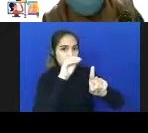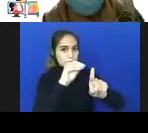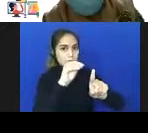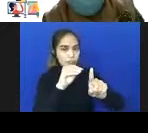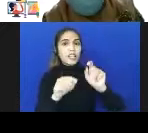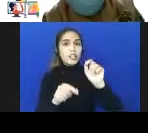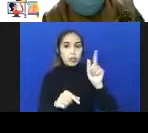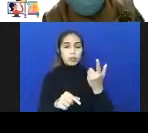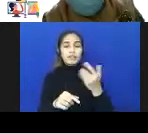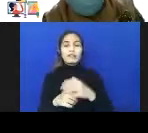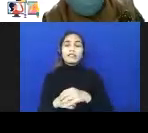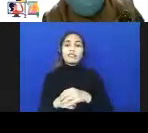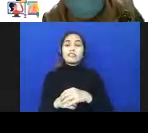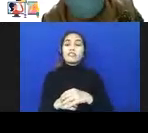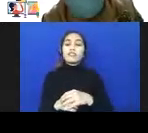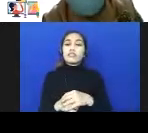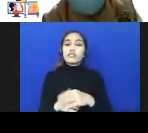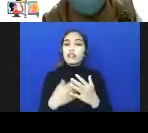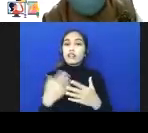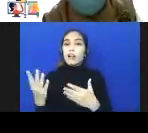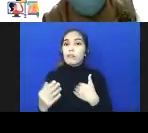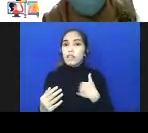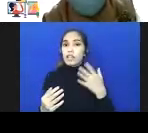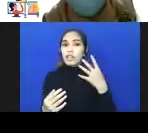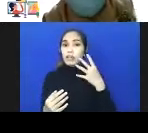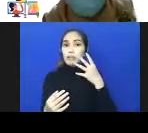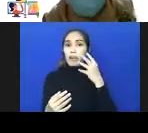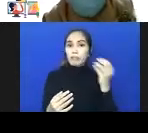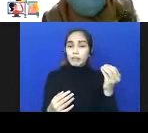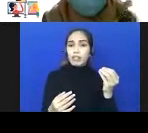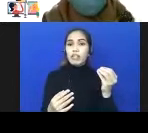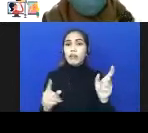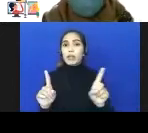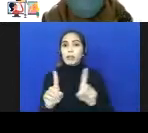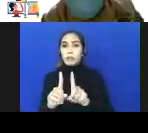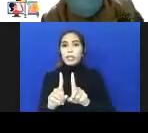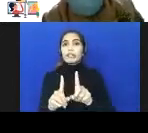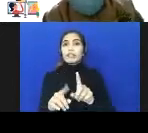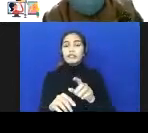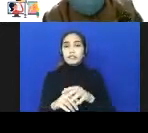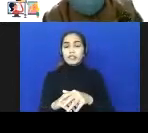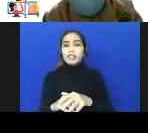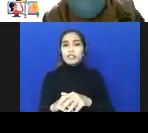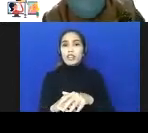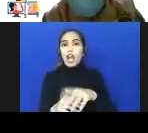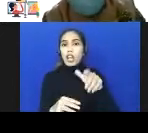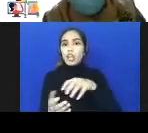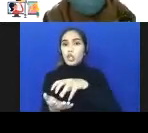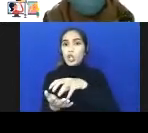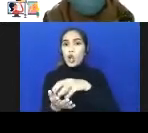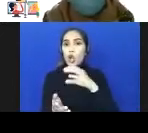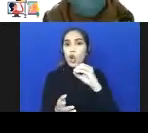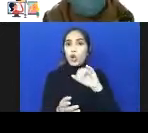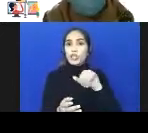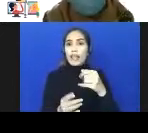Dijani, sedangkan kami yang dari kabupaten menjadi pendamping dan berada di lokasi OJT.